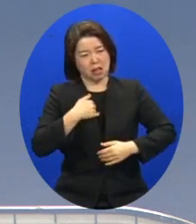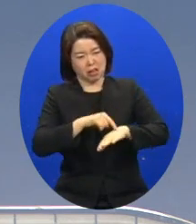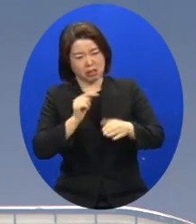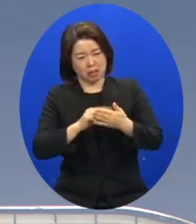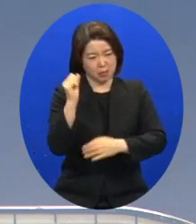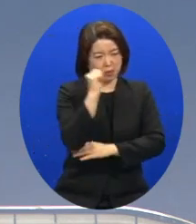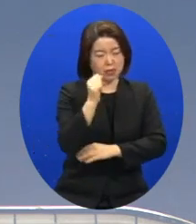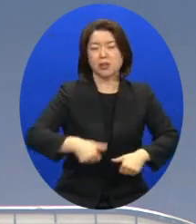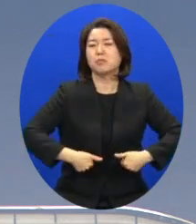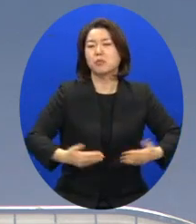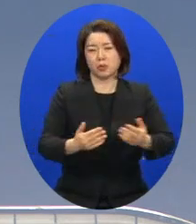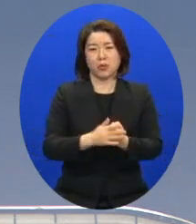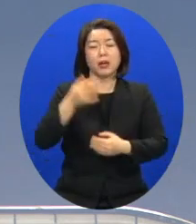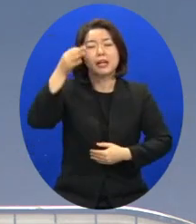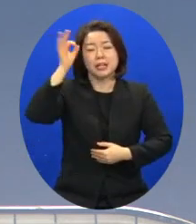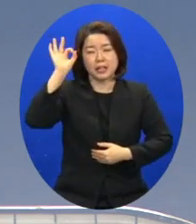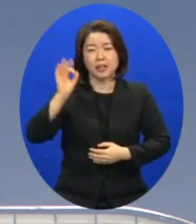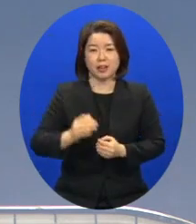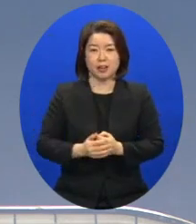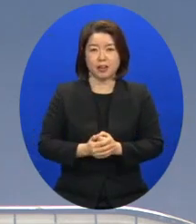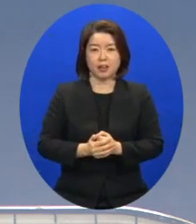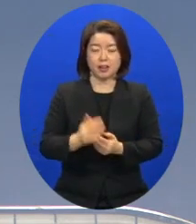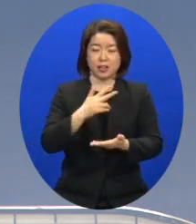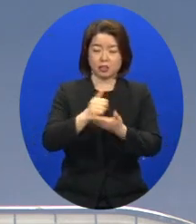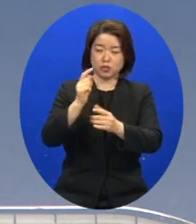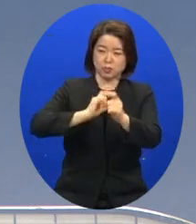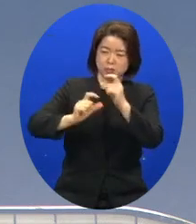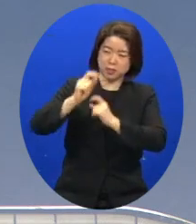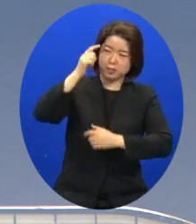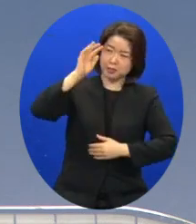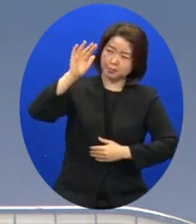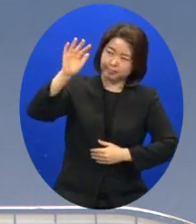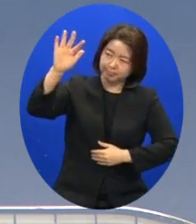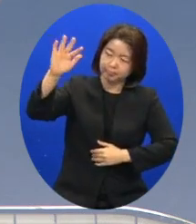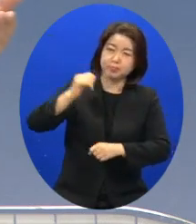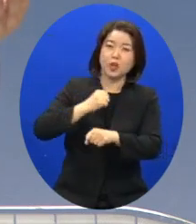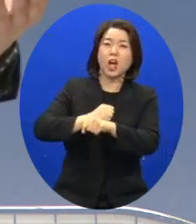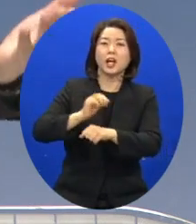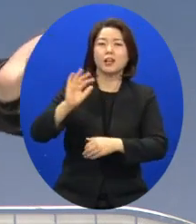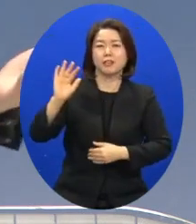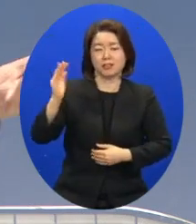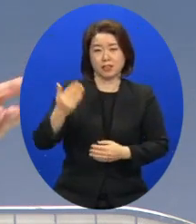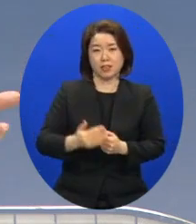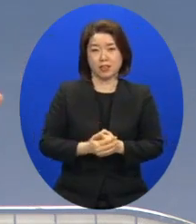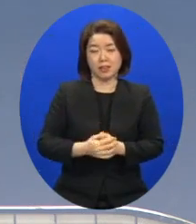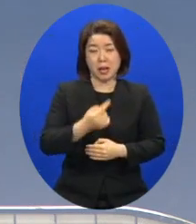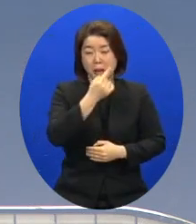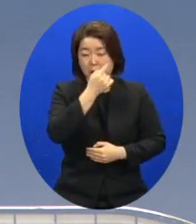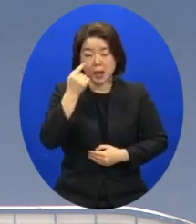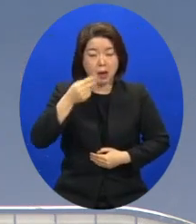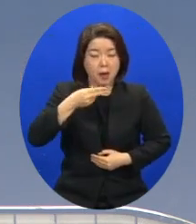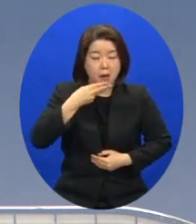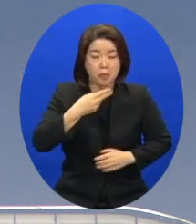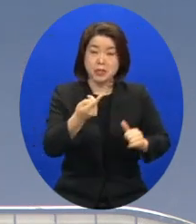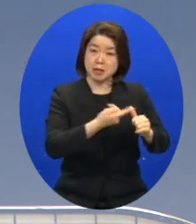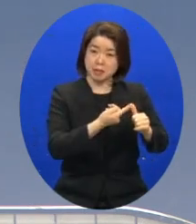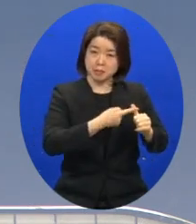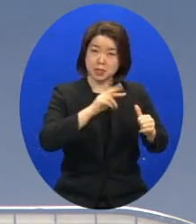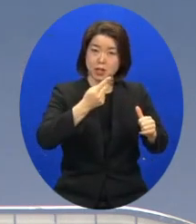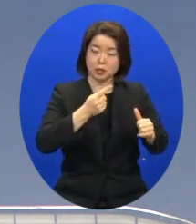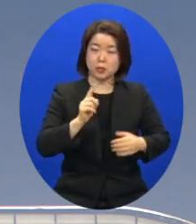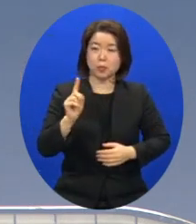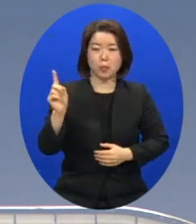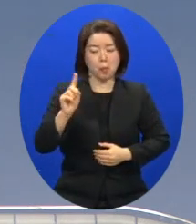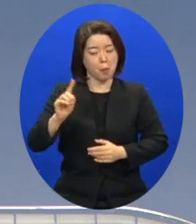깨닫게 되고 그리고 주님을 터 사모하게 된 2 아 근거 없는 비난 조차도 어떤 때는